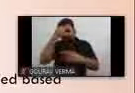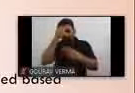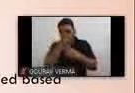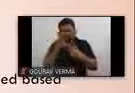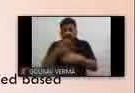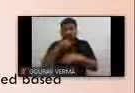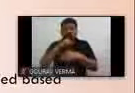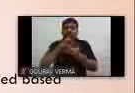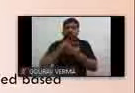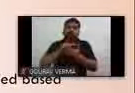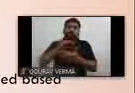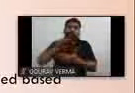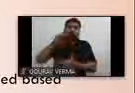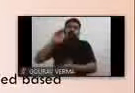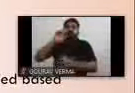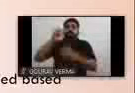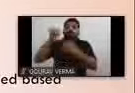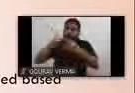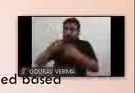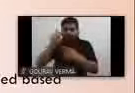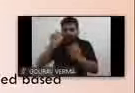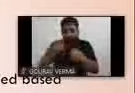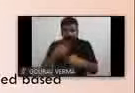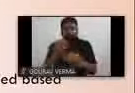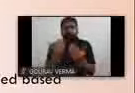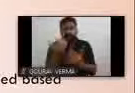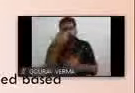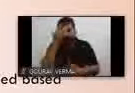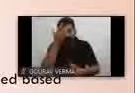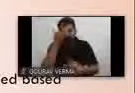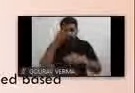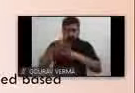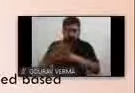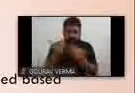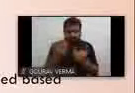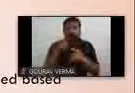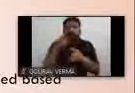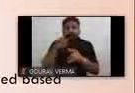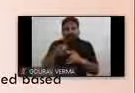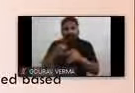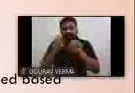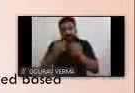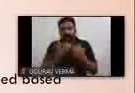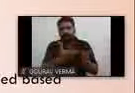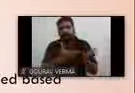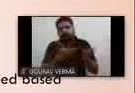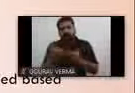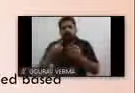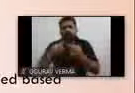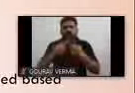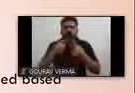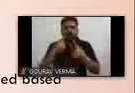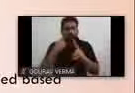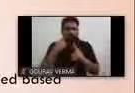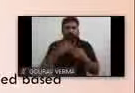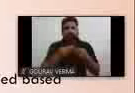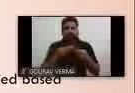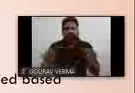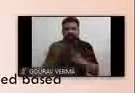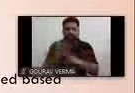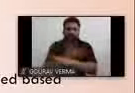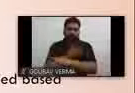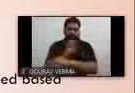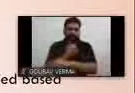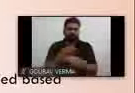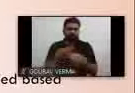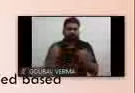जाके कोई इश्यू डेवलप हो सकता है, उनको भी हम अर्ली इंटरवेंशन सर्विस देते हैं.